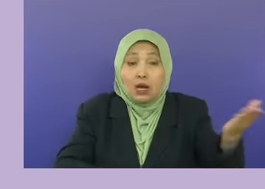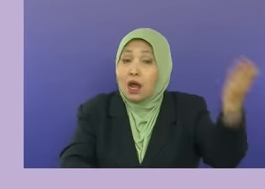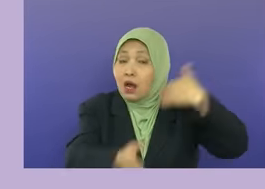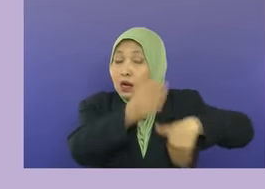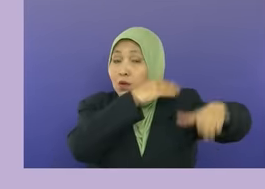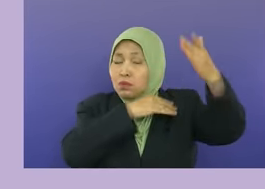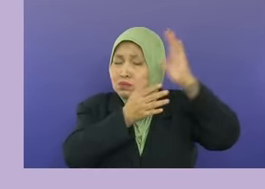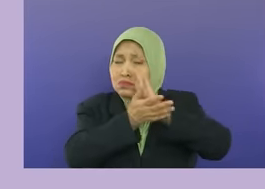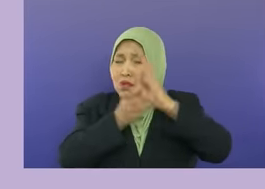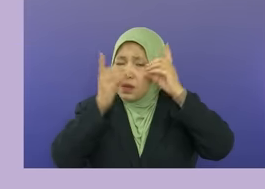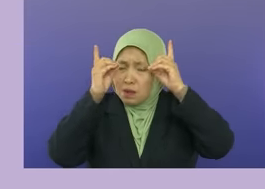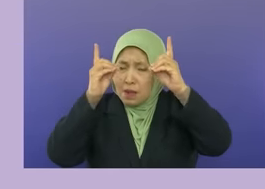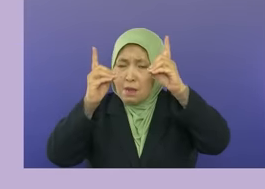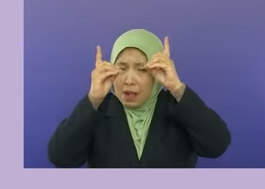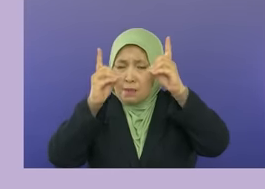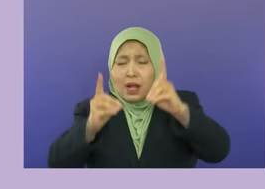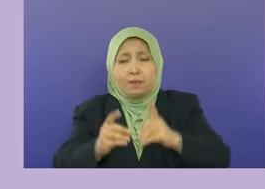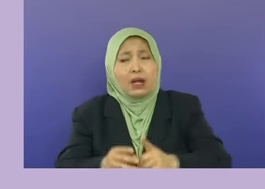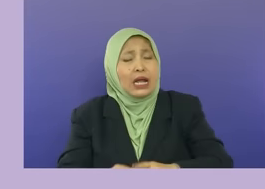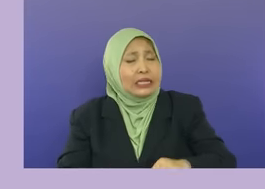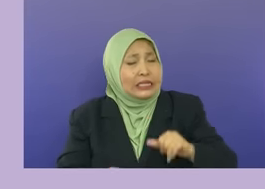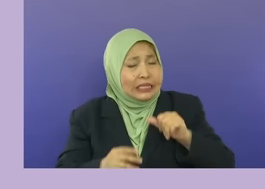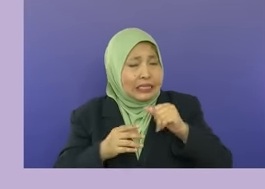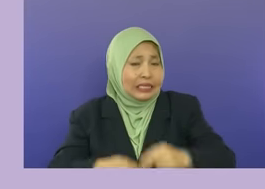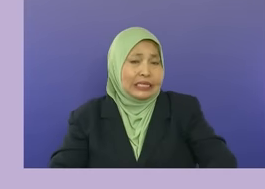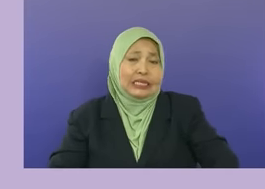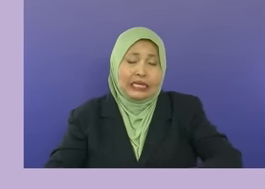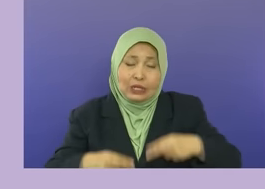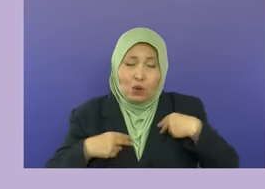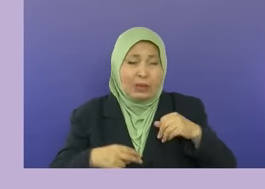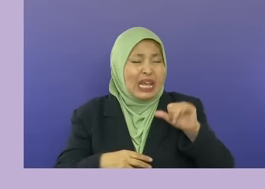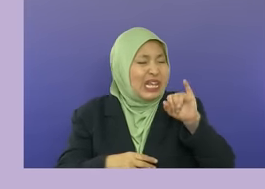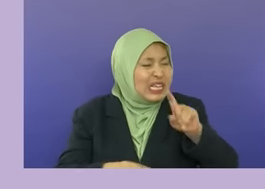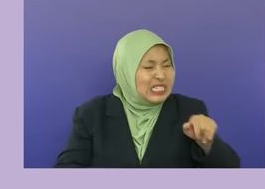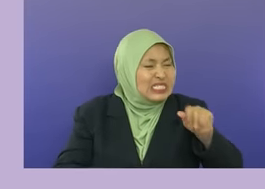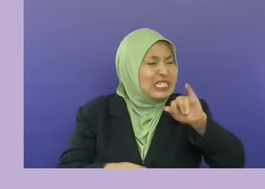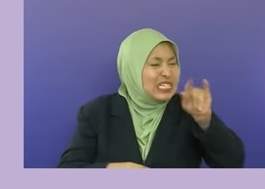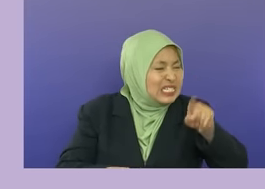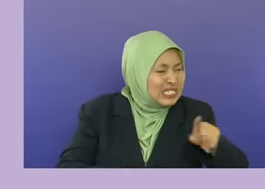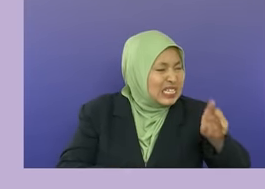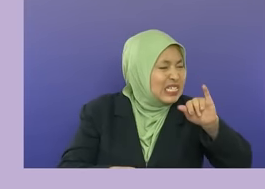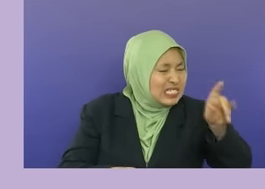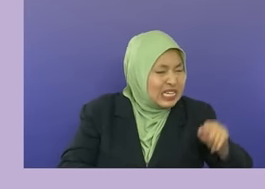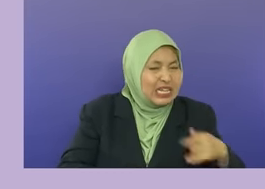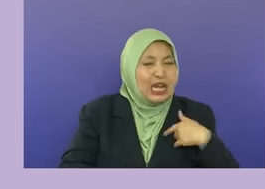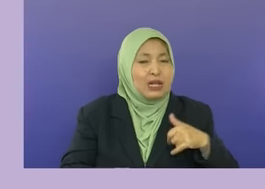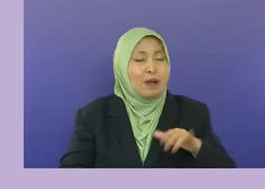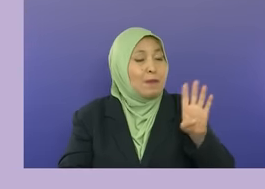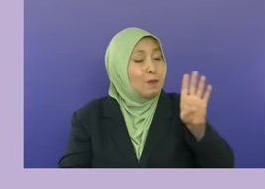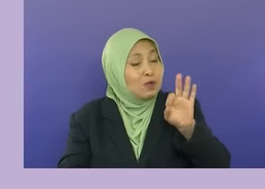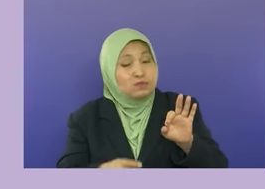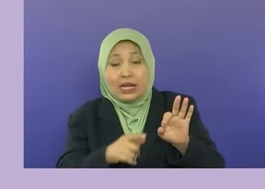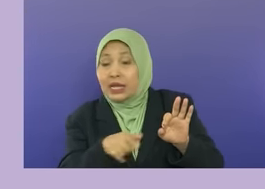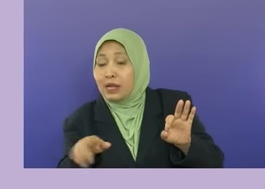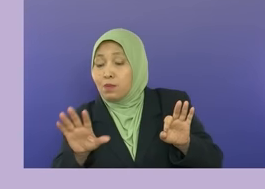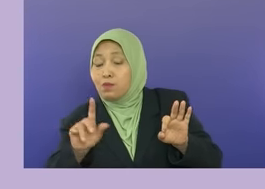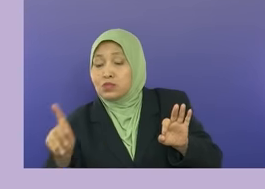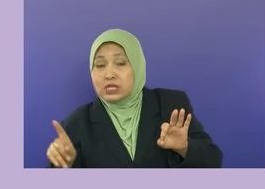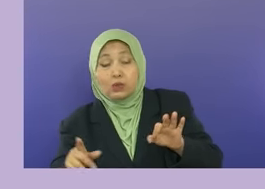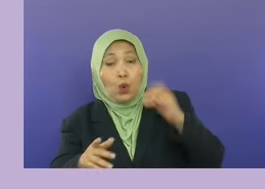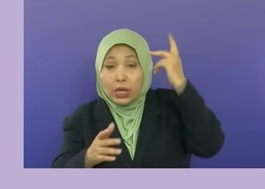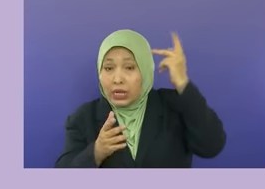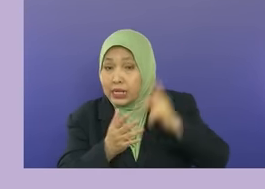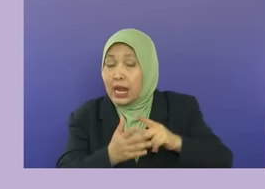iktibar hidup inilah perkataan yang ada dalam ayat 49 untuk kita mengenang sejarah